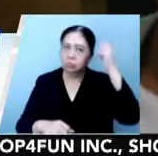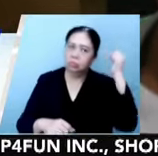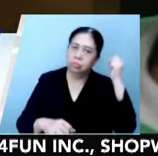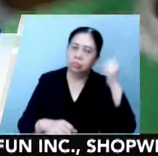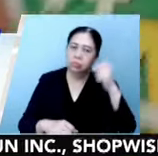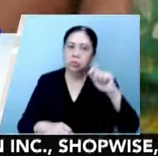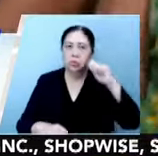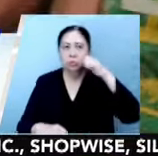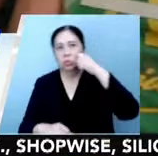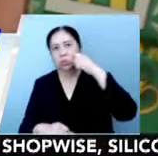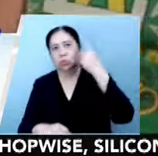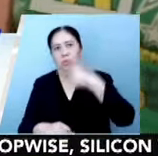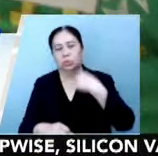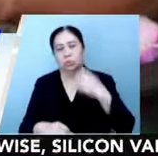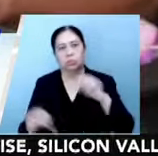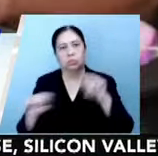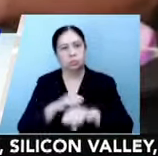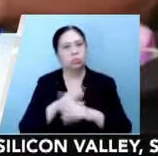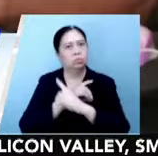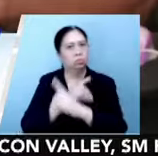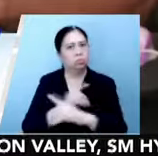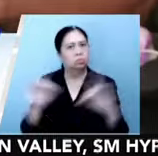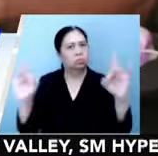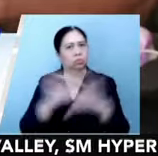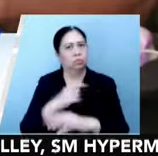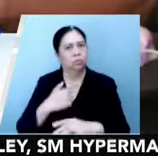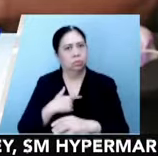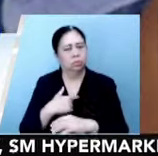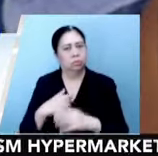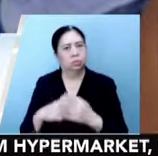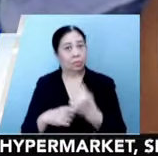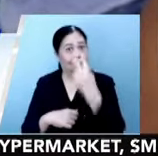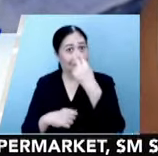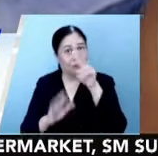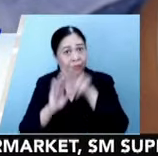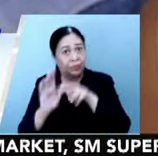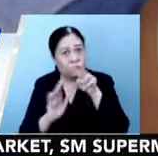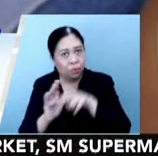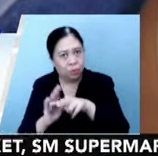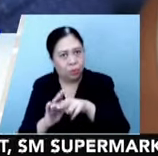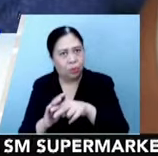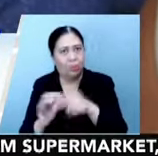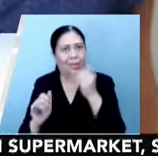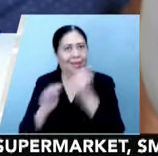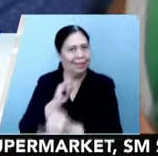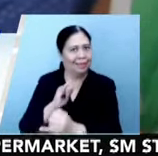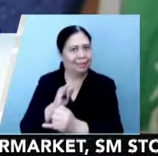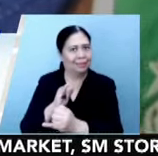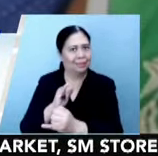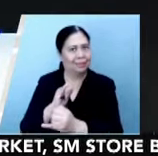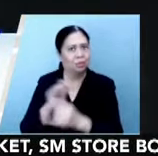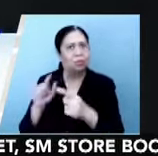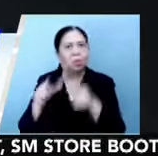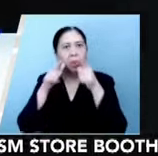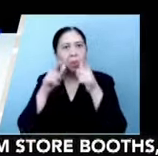ko, so dinipensa ko sa sarili ko. So yung nakikita niyo yung video is yun lang para malumabas na siya yung kaawa.